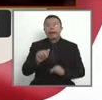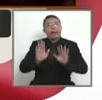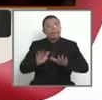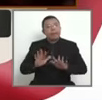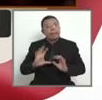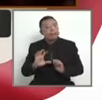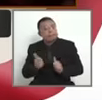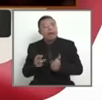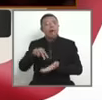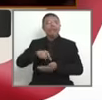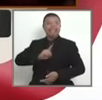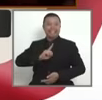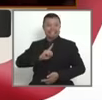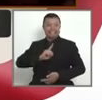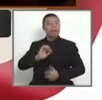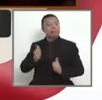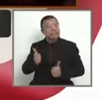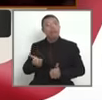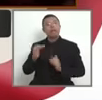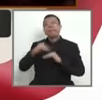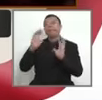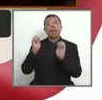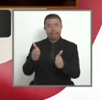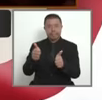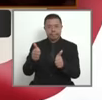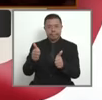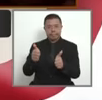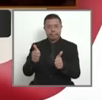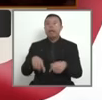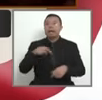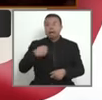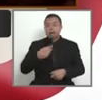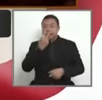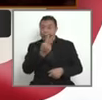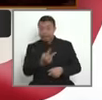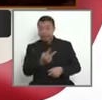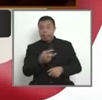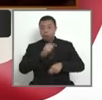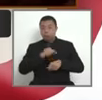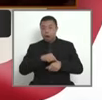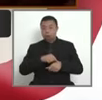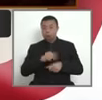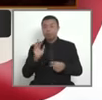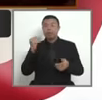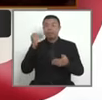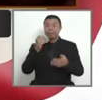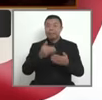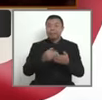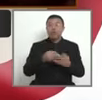si pemberi Bansos tanpa pamri pertanyaannya Bansos yang diberikan selama ini memangnya pakai pamri Iyalah pakai pamri